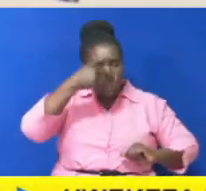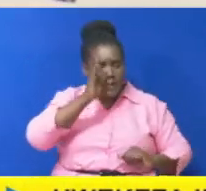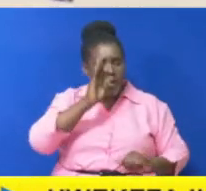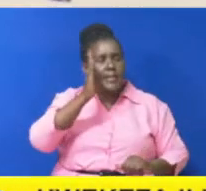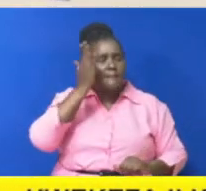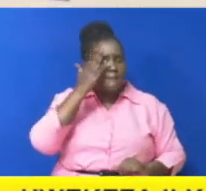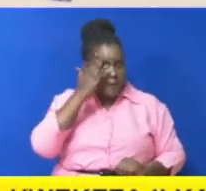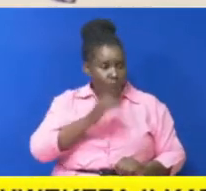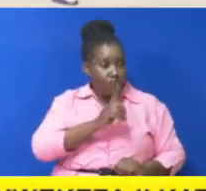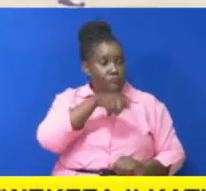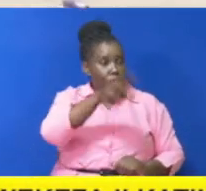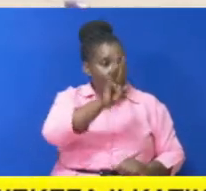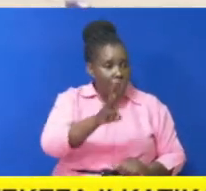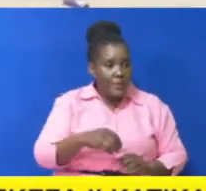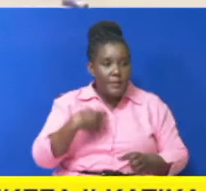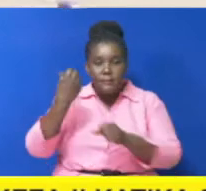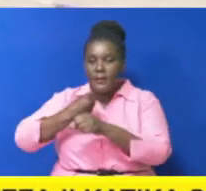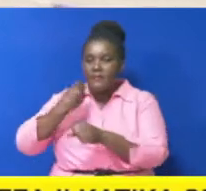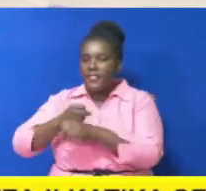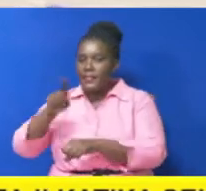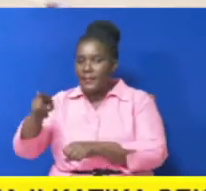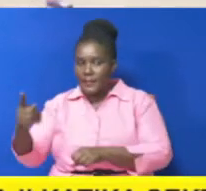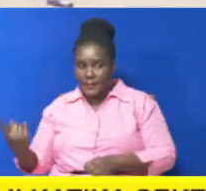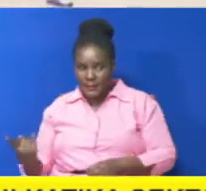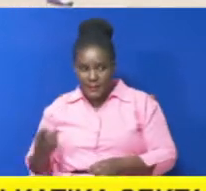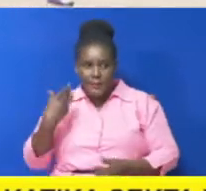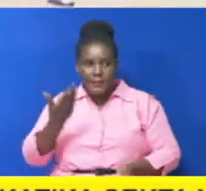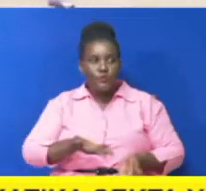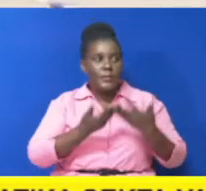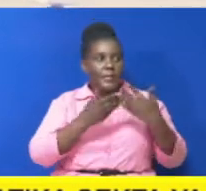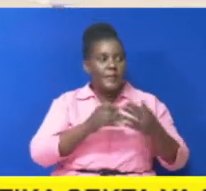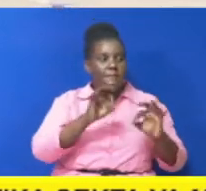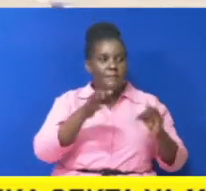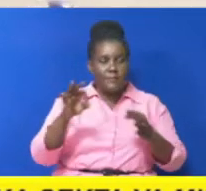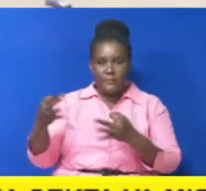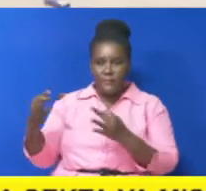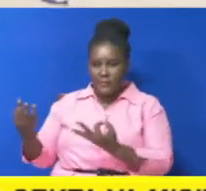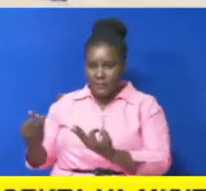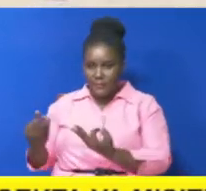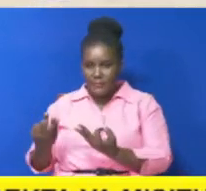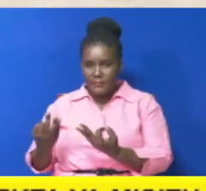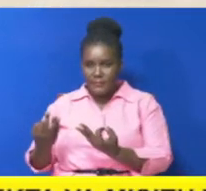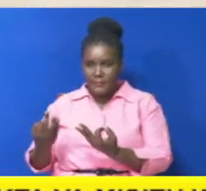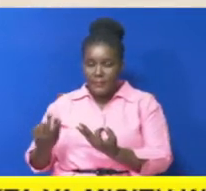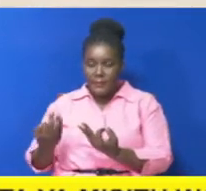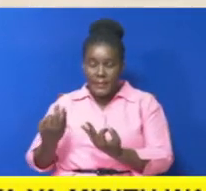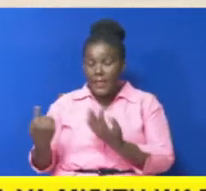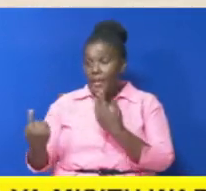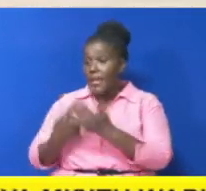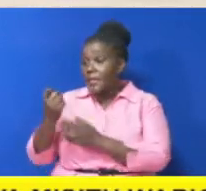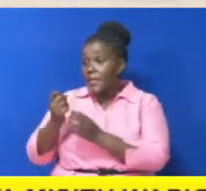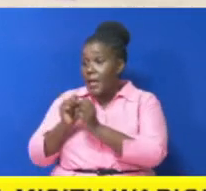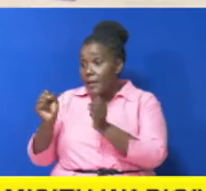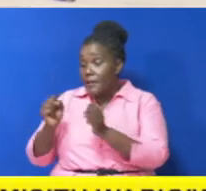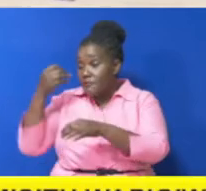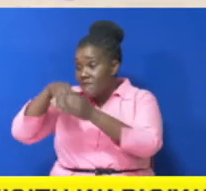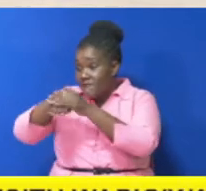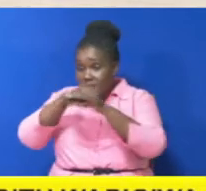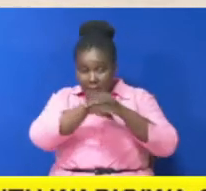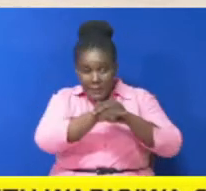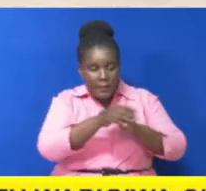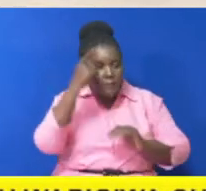yuko wapi, anafanya nini, anahitaji kusaidiwa kitu gani. Akificha manake